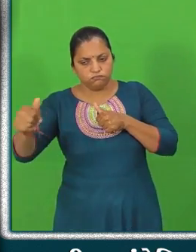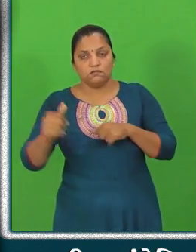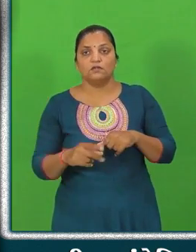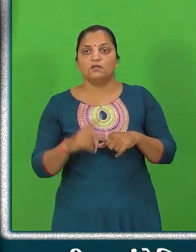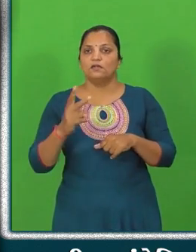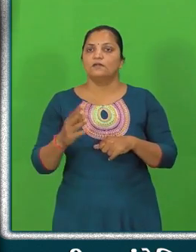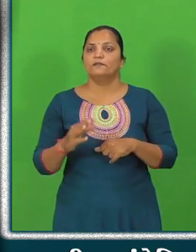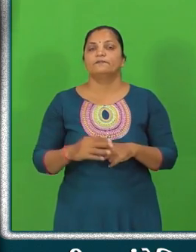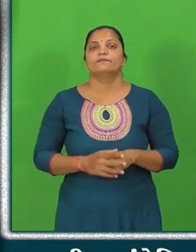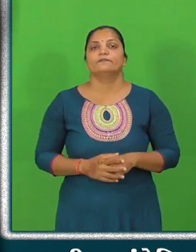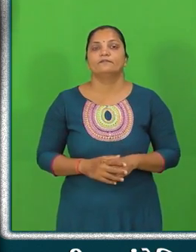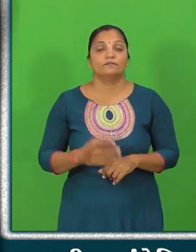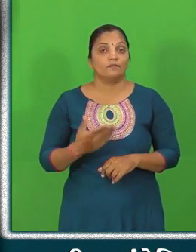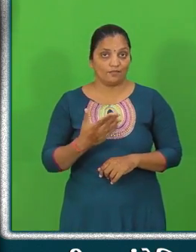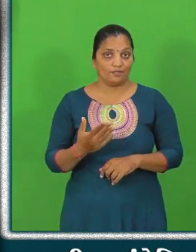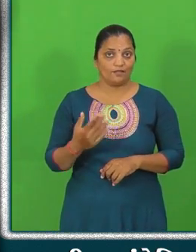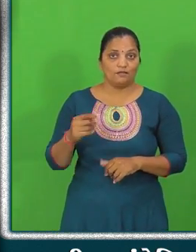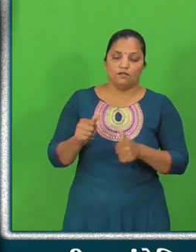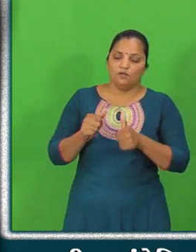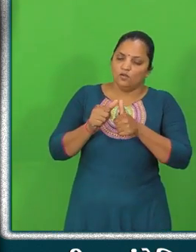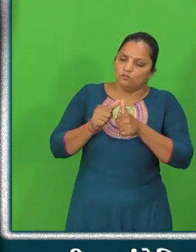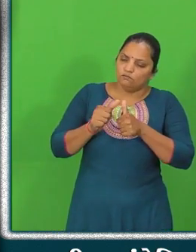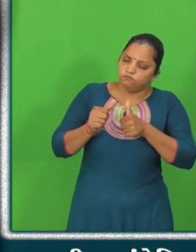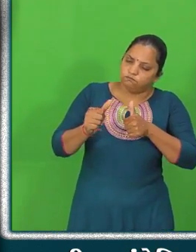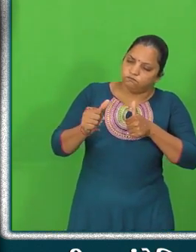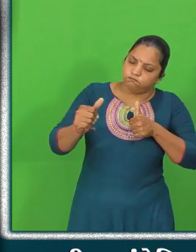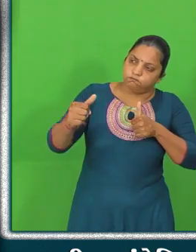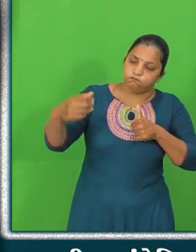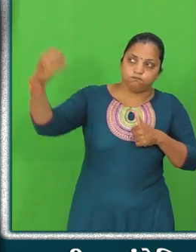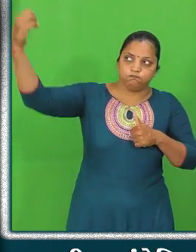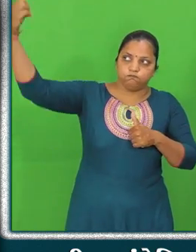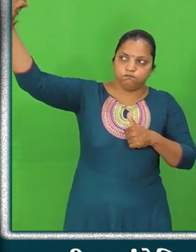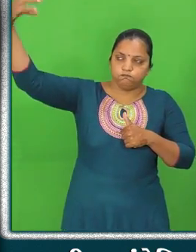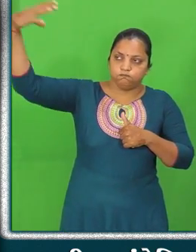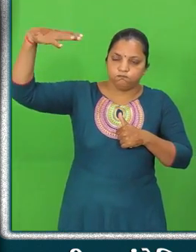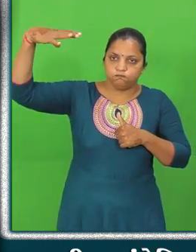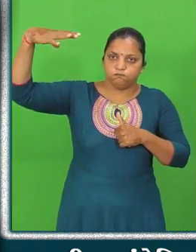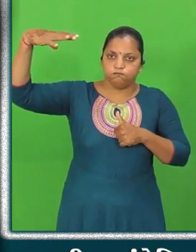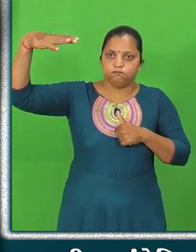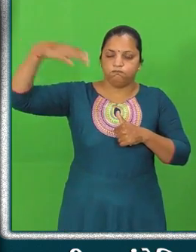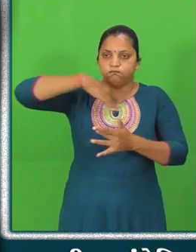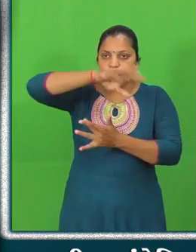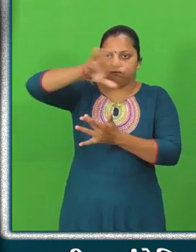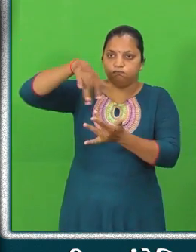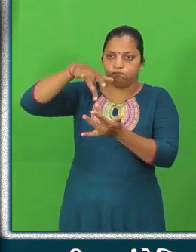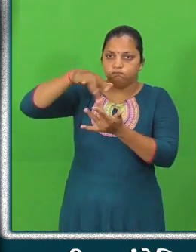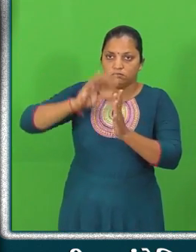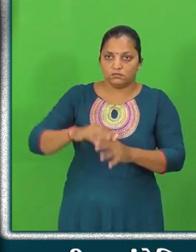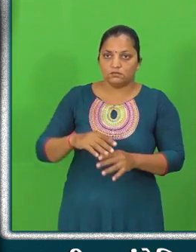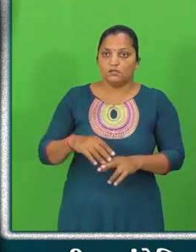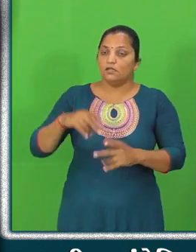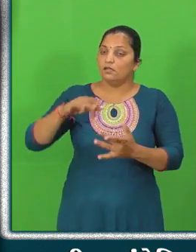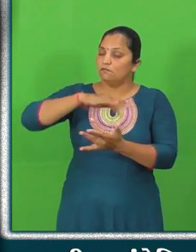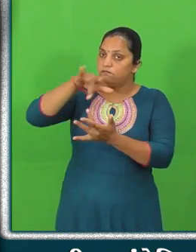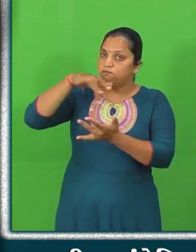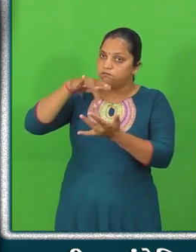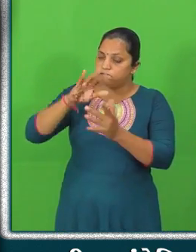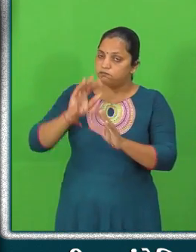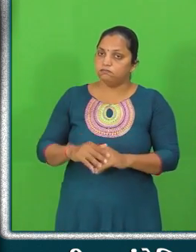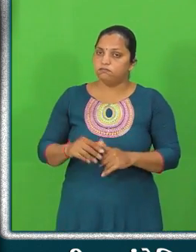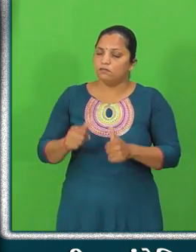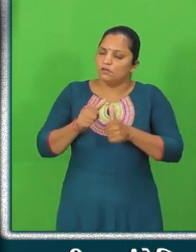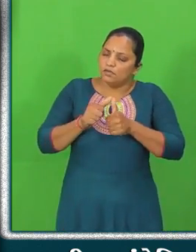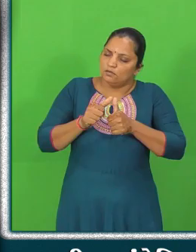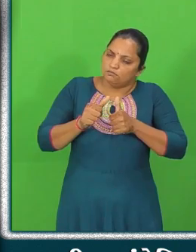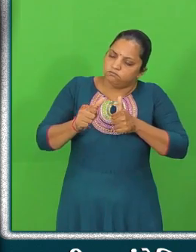થતું પ્રતિબિંબ મળશે. આપણે જોયું હતું અનંત અંતરેથી આવતો પ્રકાશ છે એ એફમાં કેન્દ્રિત થતો હતો, આ બિલકુલ અહીંયા એફ પર જો વસ્તુ મૂકીએ